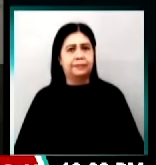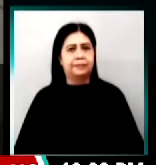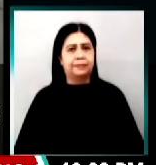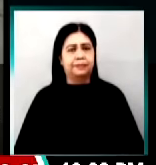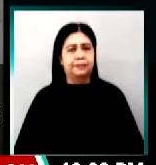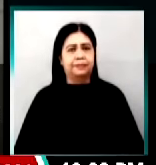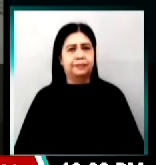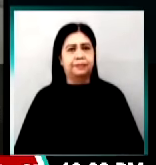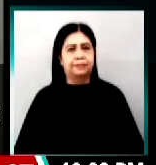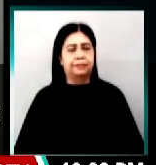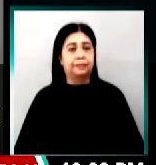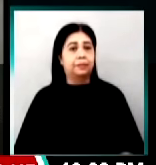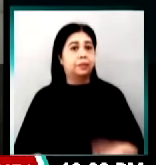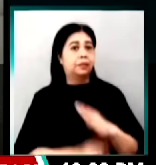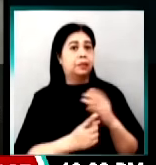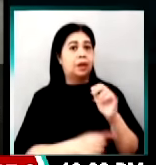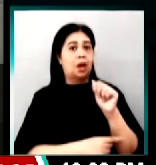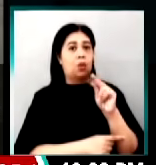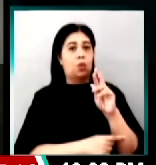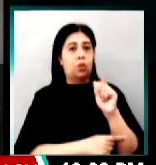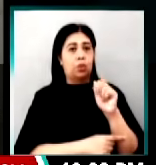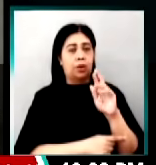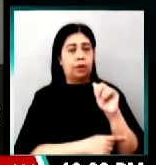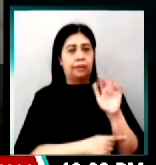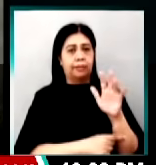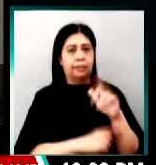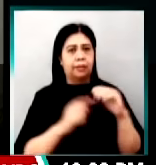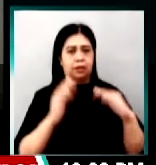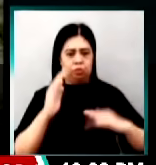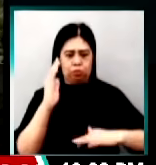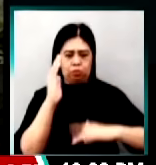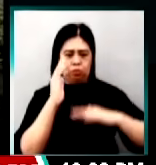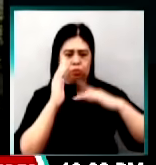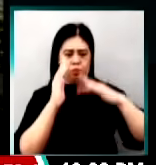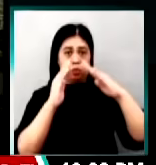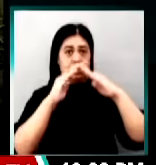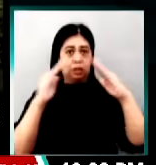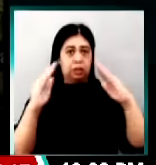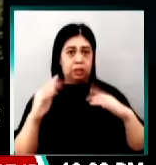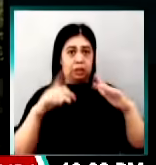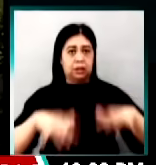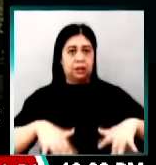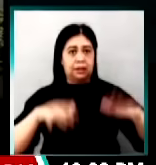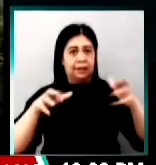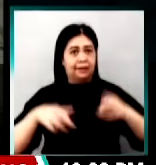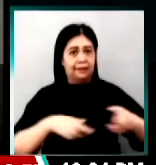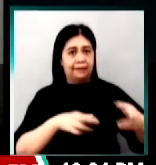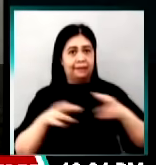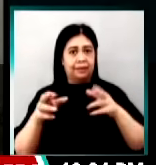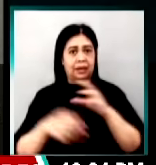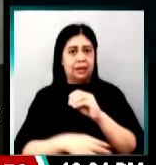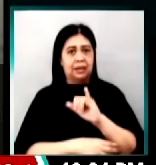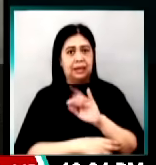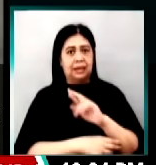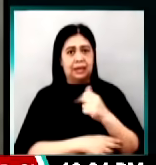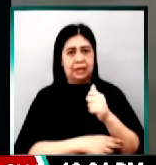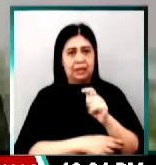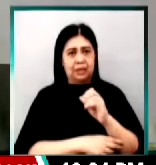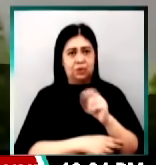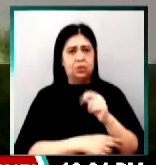Sa barangay Aurora 5 naman, hanggang bubong na ang tubig kasunod ng pag-apaw ng ilog at irigasyon. May mga nagpapasaklolo na.